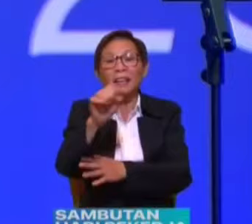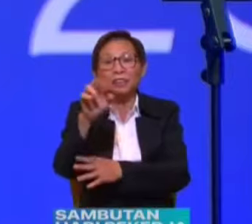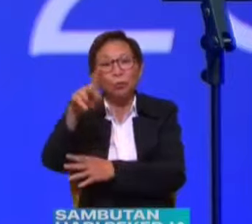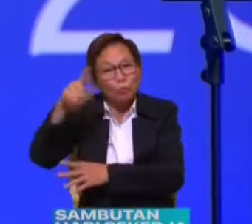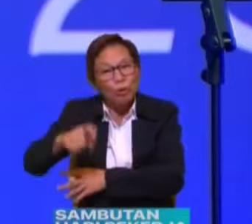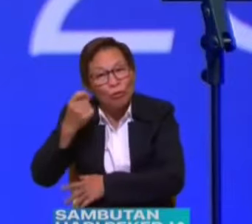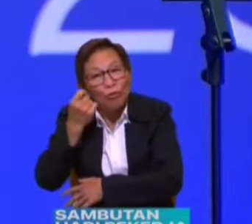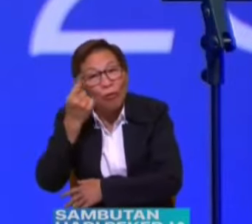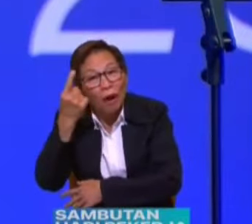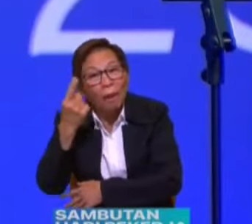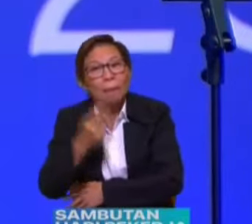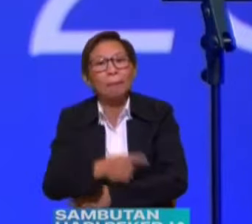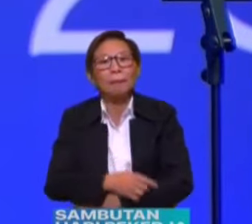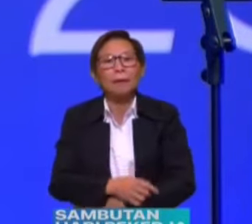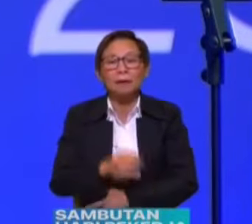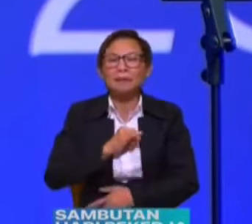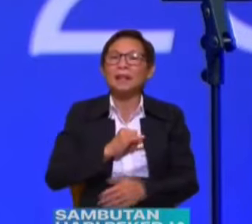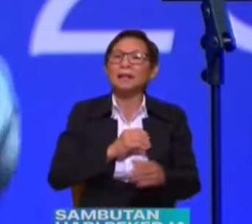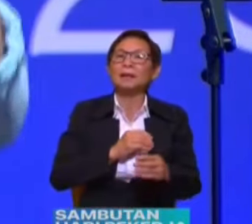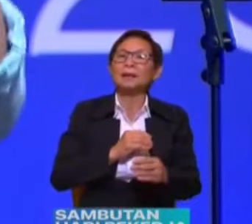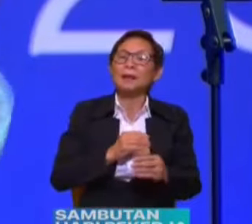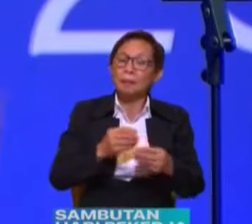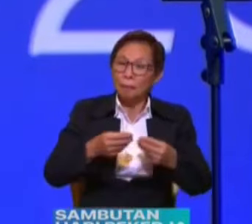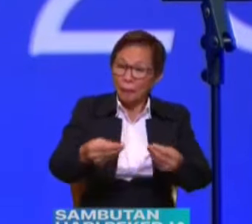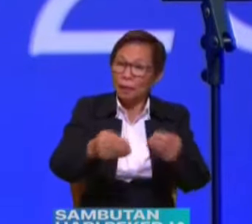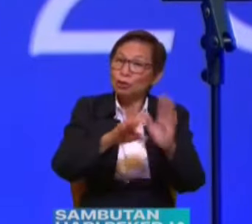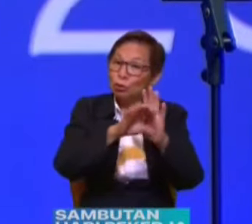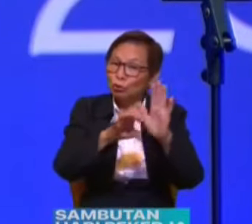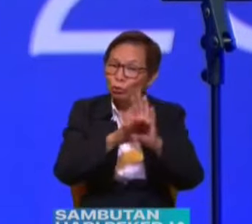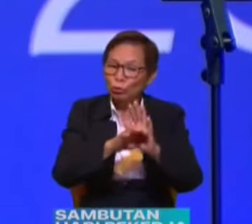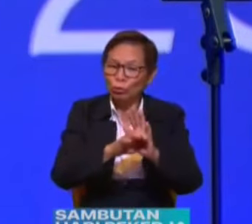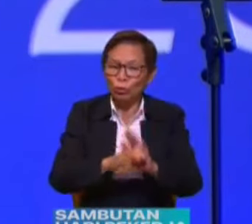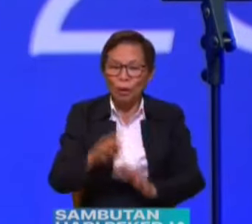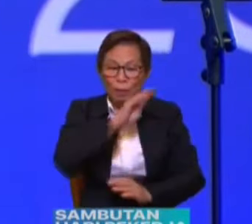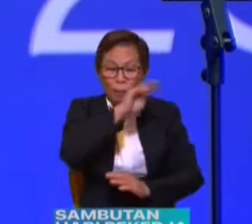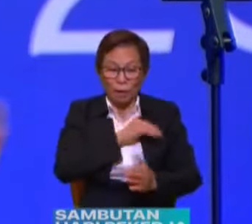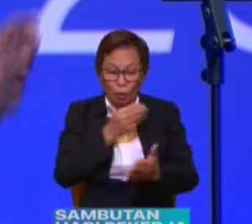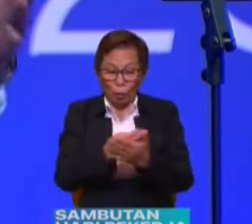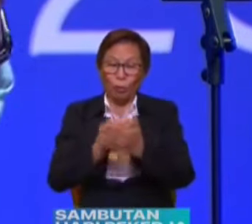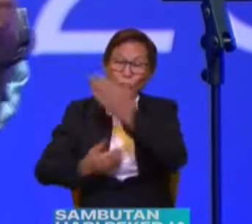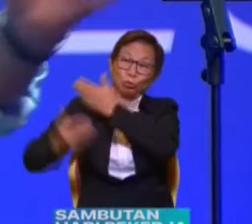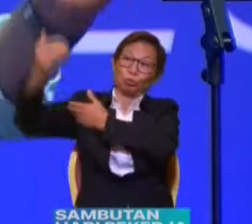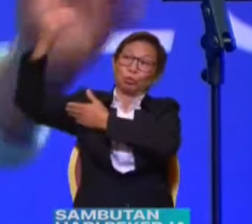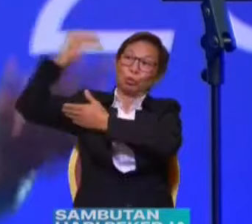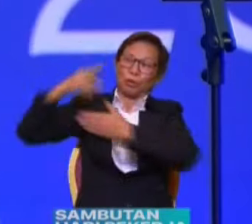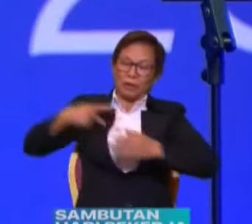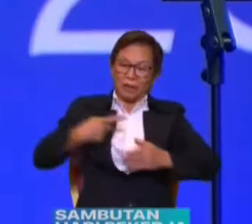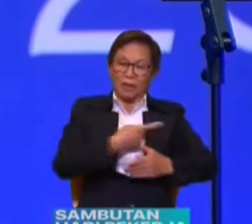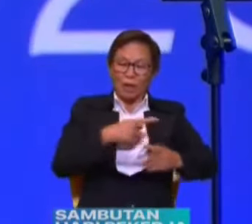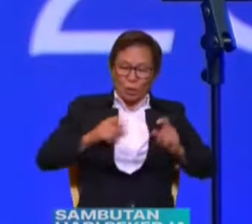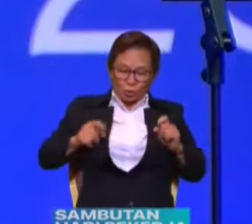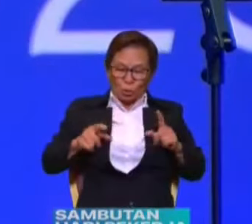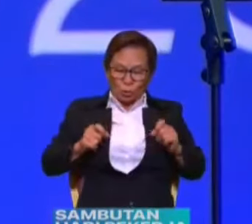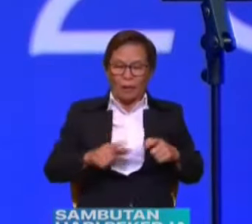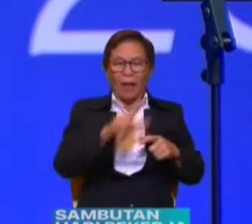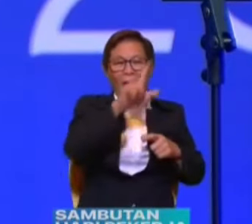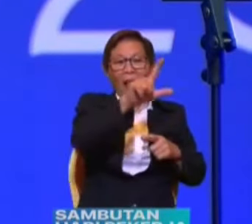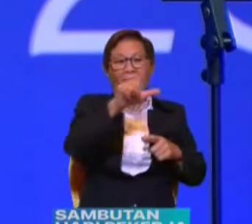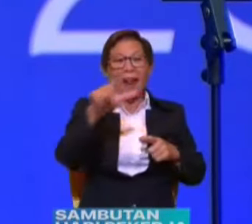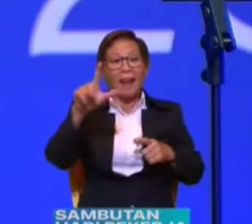ini. Saya bagi contoh, masa saya Menteri Keuangan dulu, kita swastakan